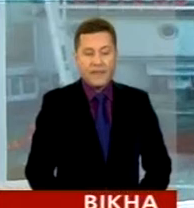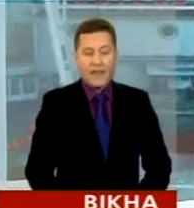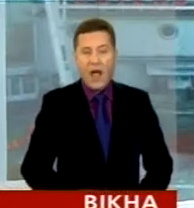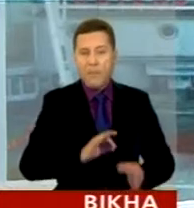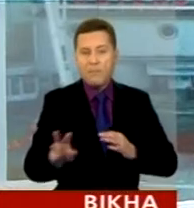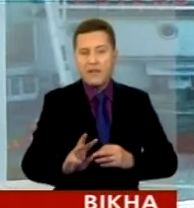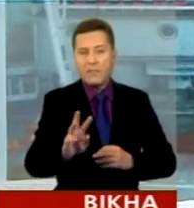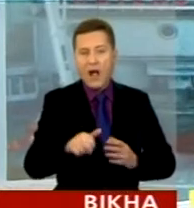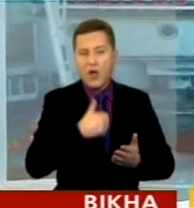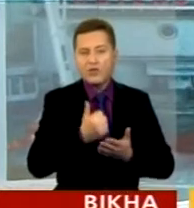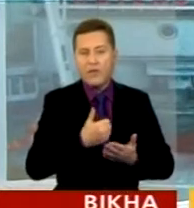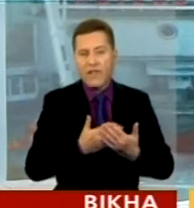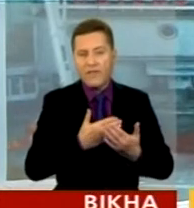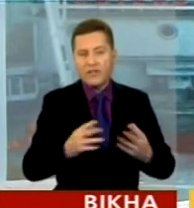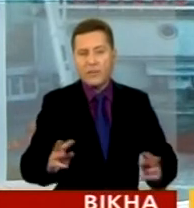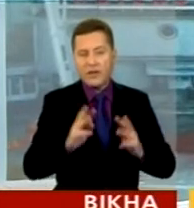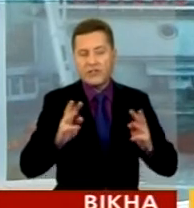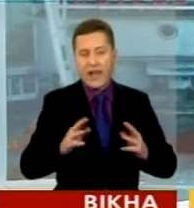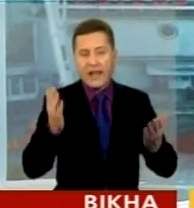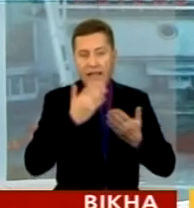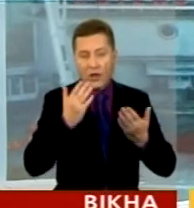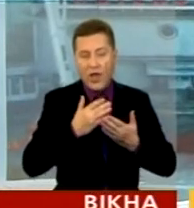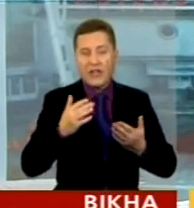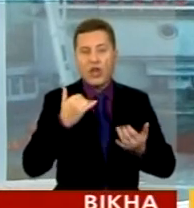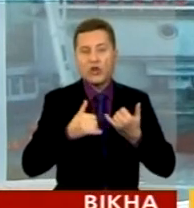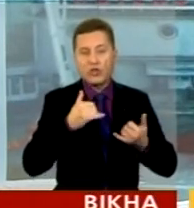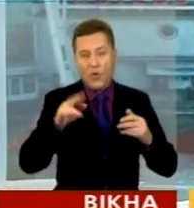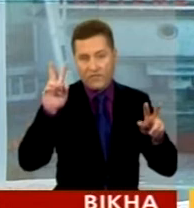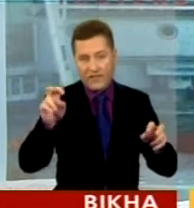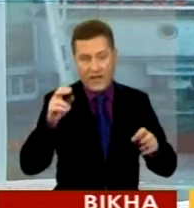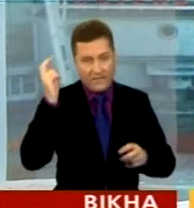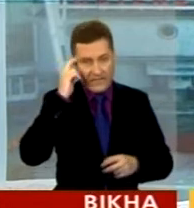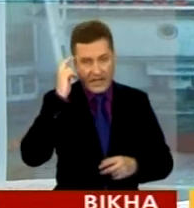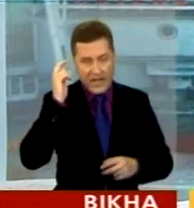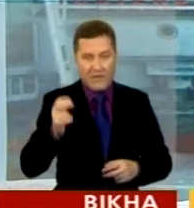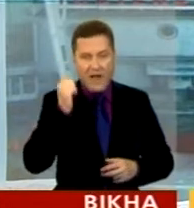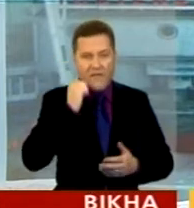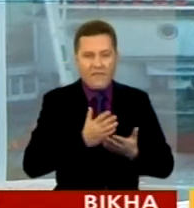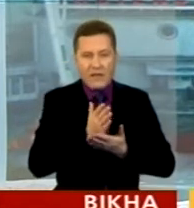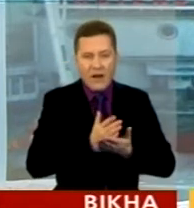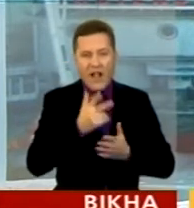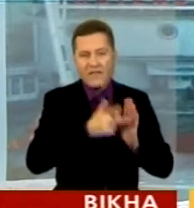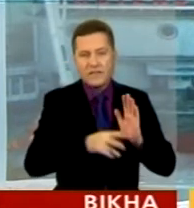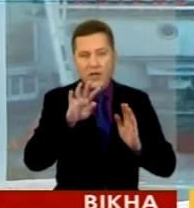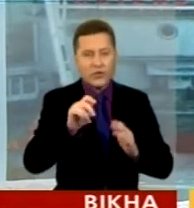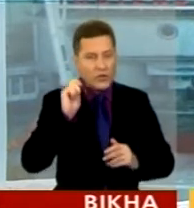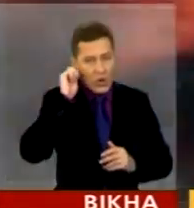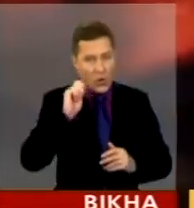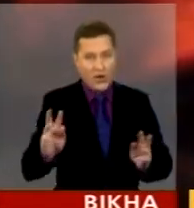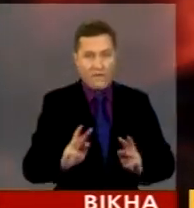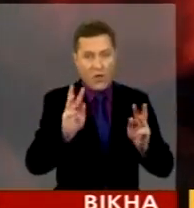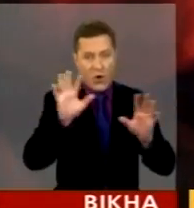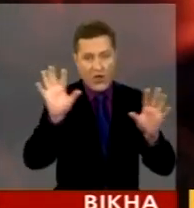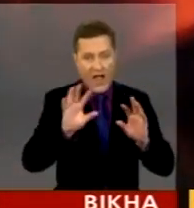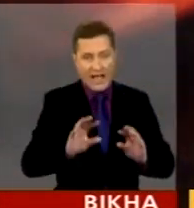Підпал – основна версія пожежі в кінотеатрі «Жовтень». Це легендарний столичний кінотеатр. Ветеран, йому 84 роки. Вогонь